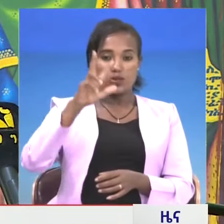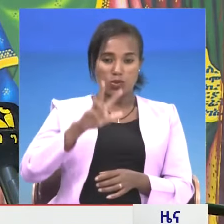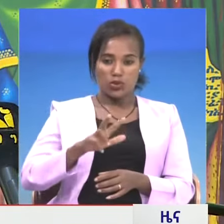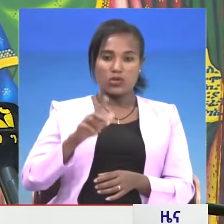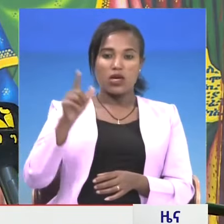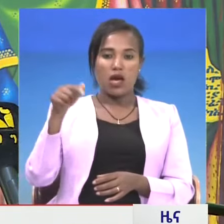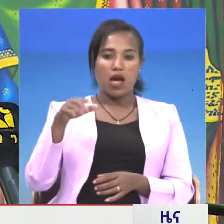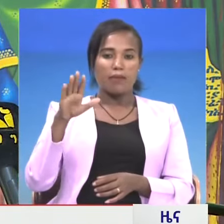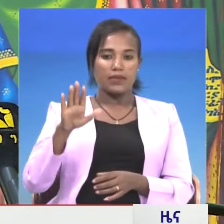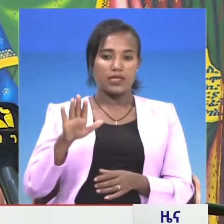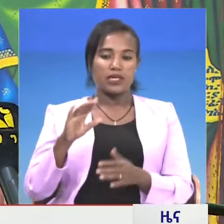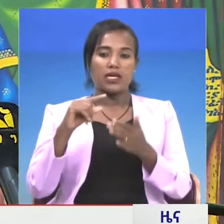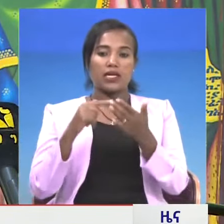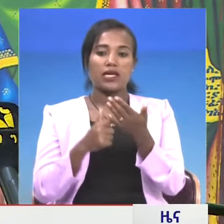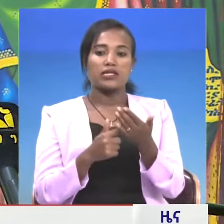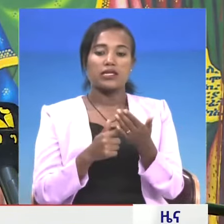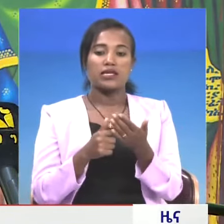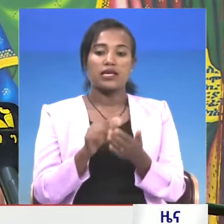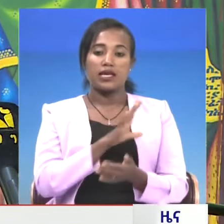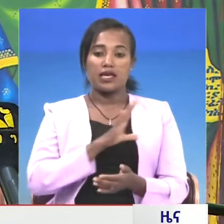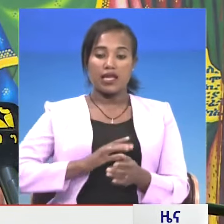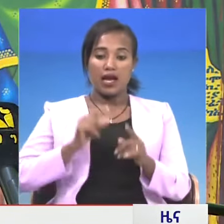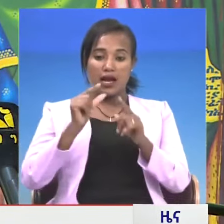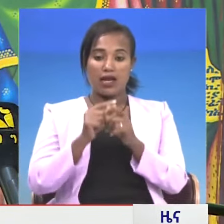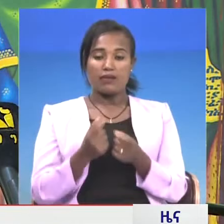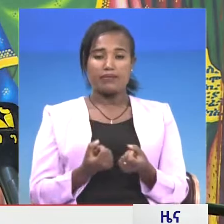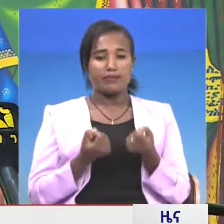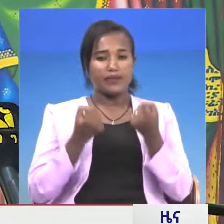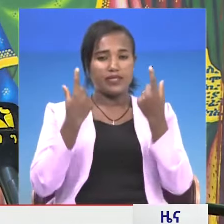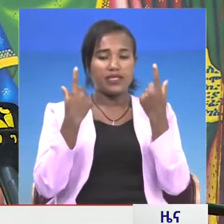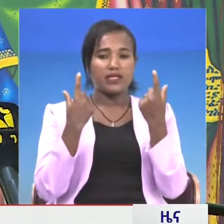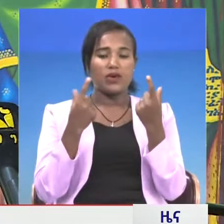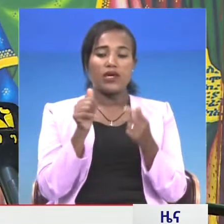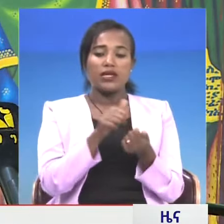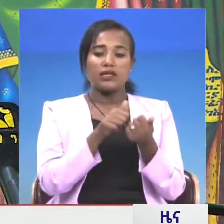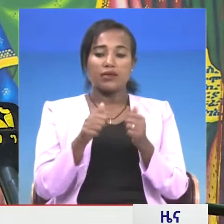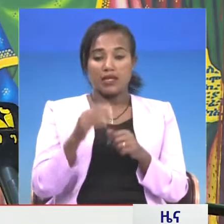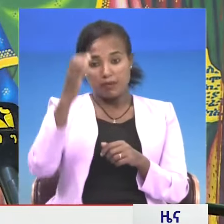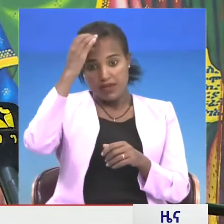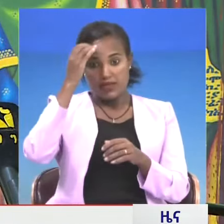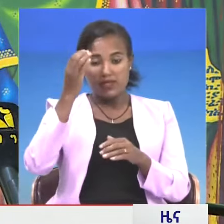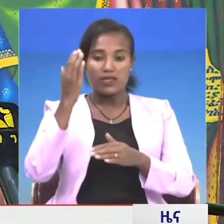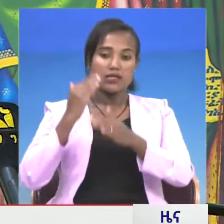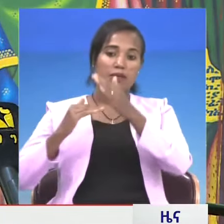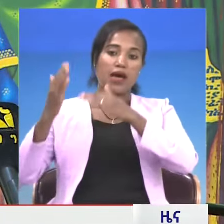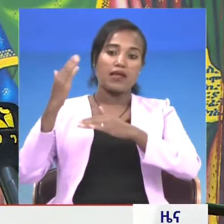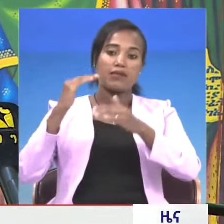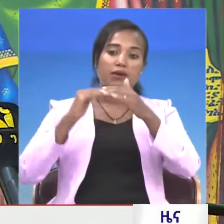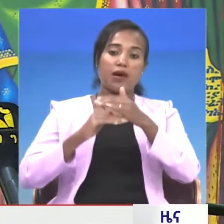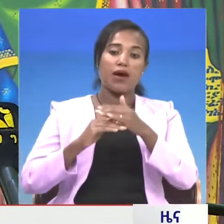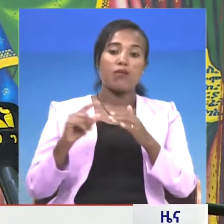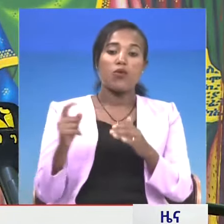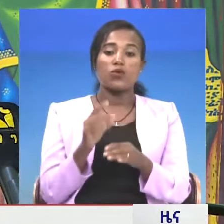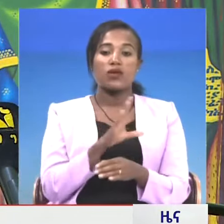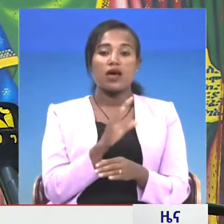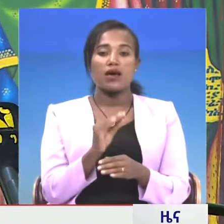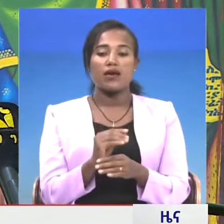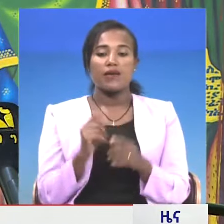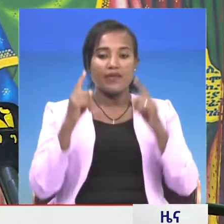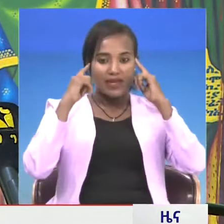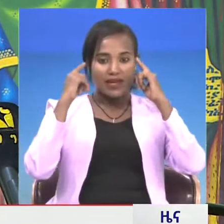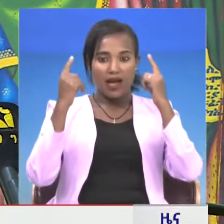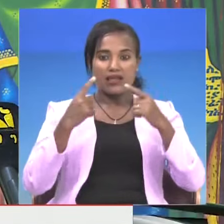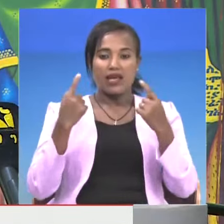ዮሐንስ 3:5 ከዚህ ከጌታ ቃል የምንረዳው ጥምቀት የመንግስተ ሰማያት በር መሆኑንና ከኃጢአት